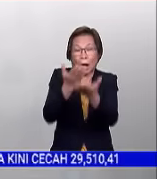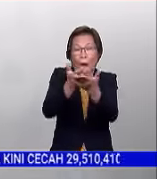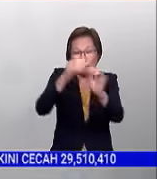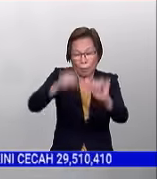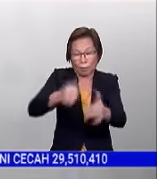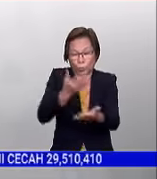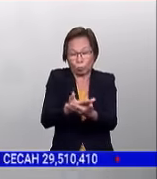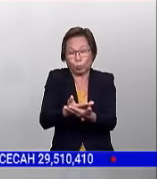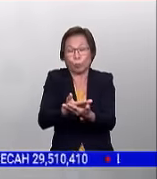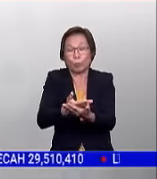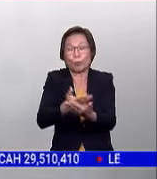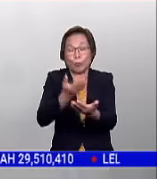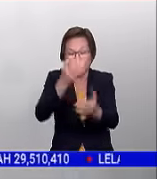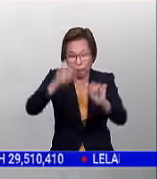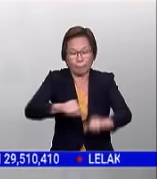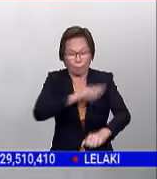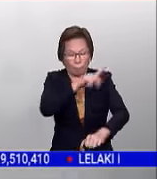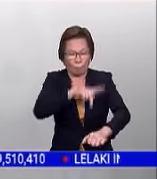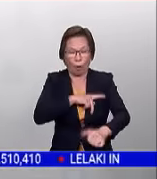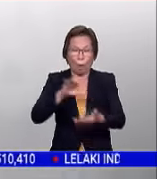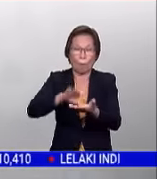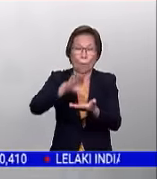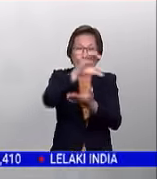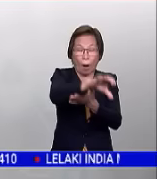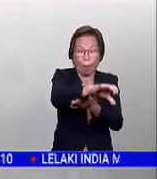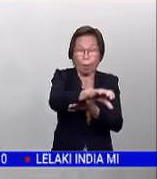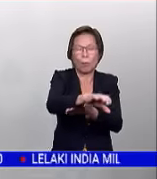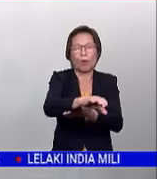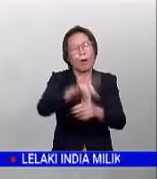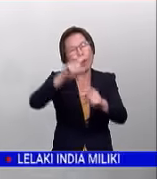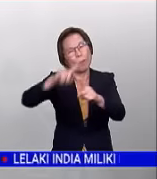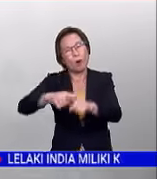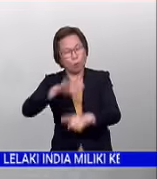boleh membantu syarikat mencapai pulangan pelaburan dalam tempoh